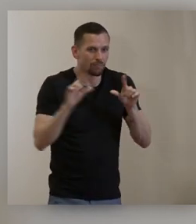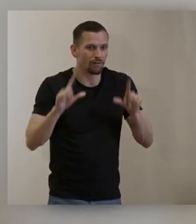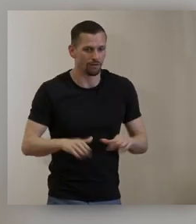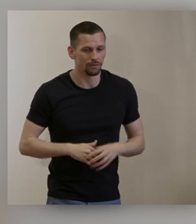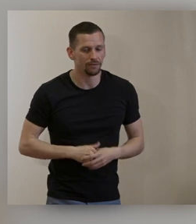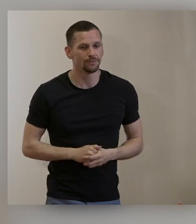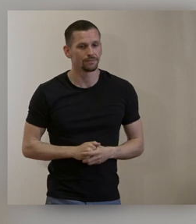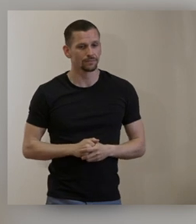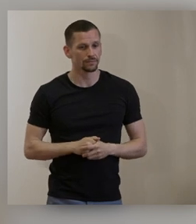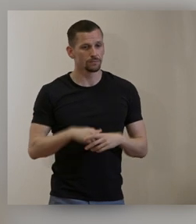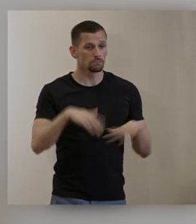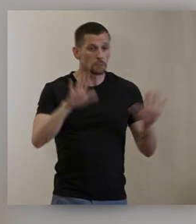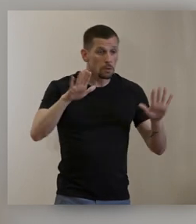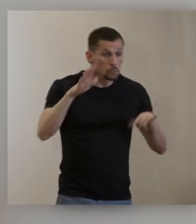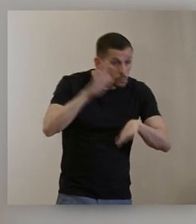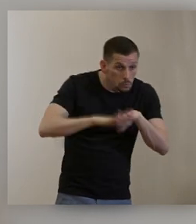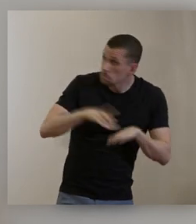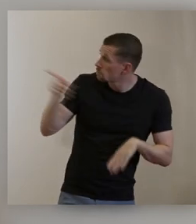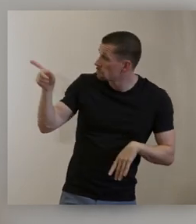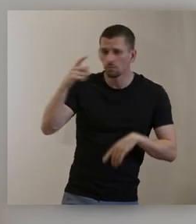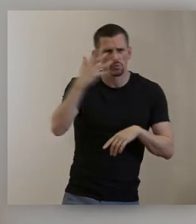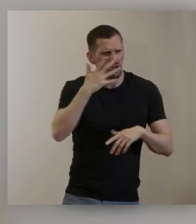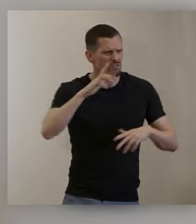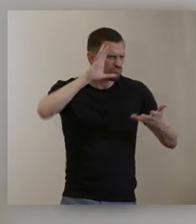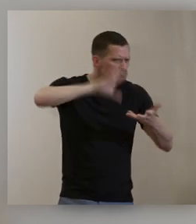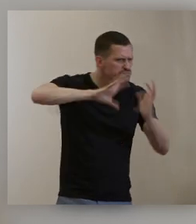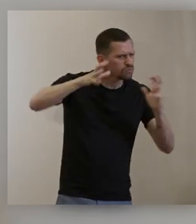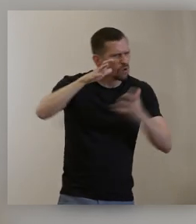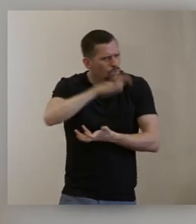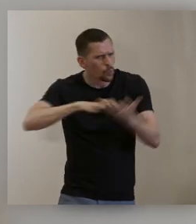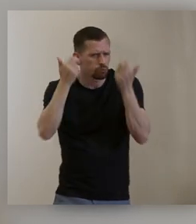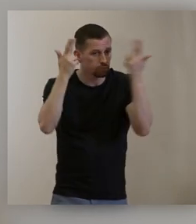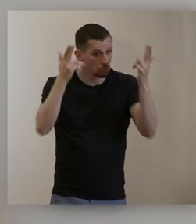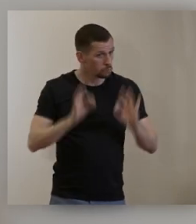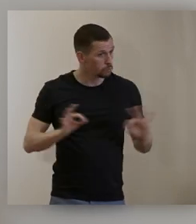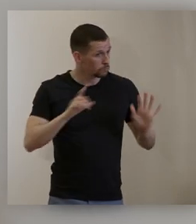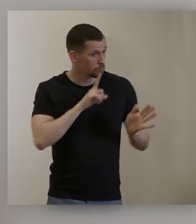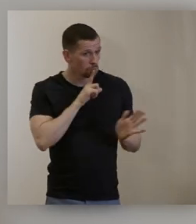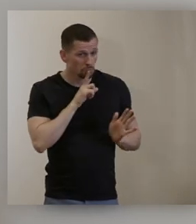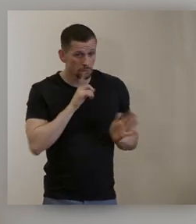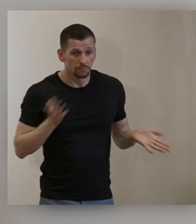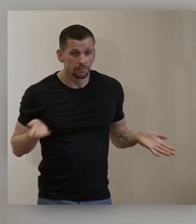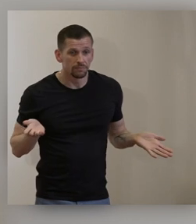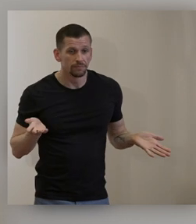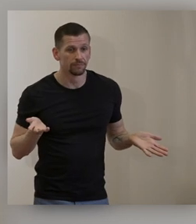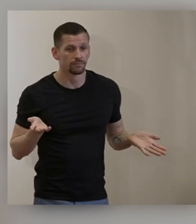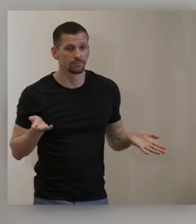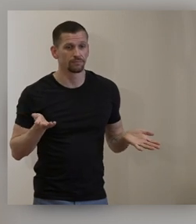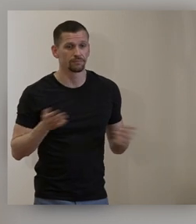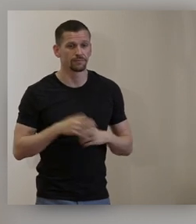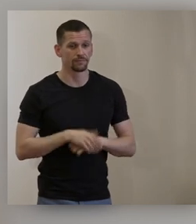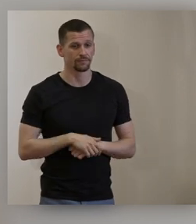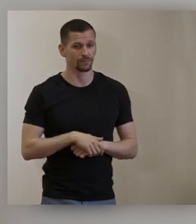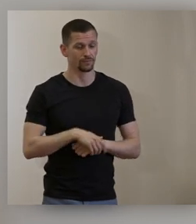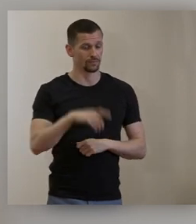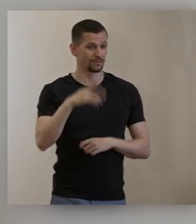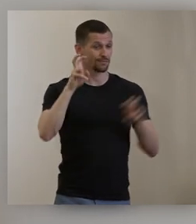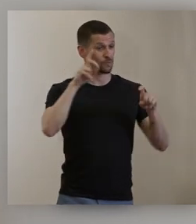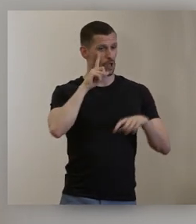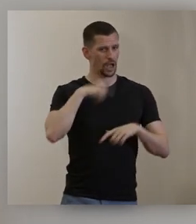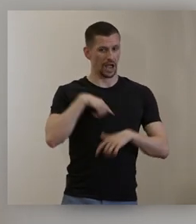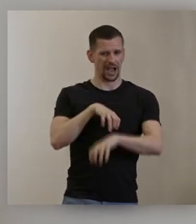ce qu'on peut appeler, certains historiens de l'esclavage l'appellent, un moment de résistance adaptative, c'est-à-dire un moment